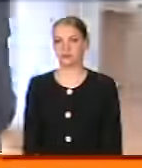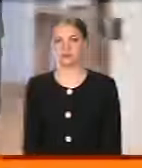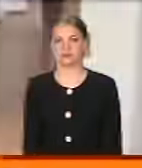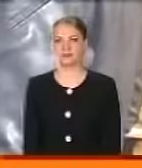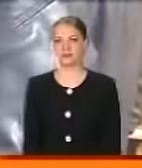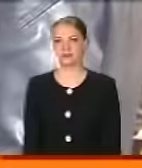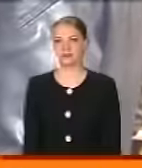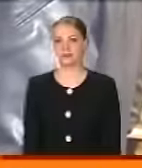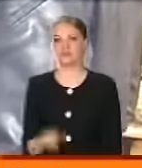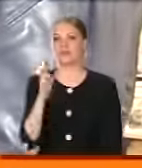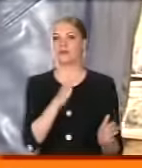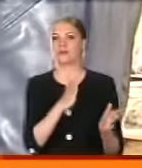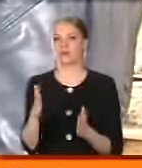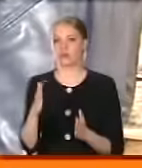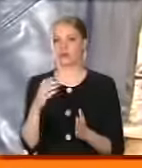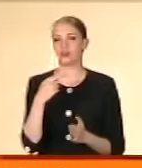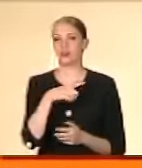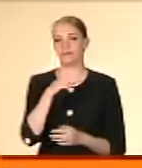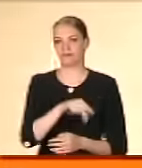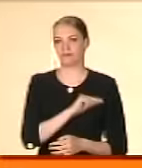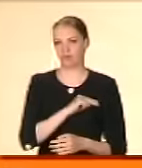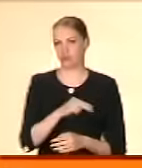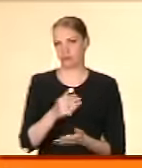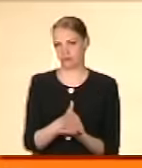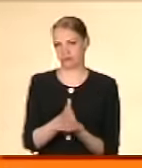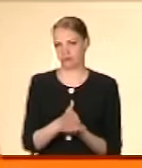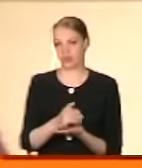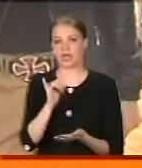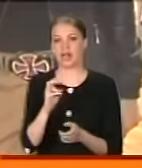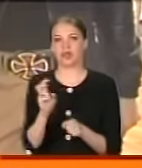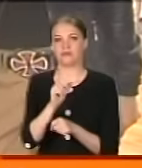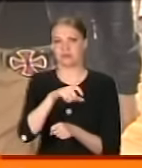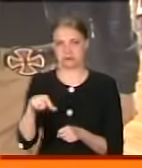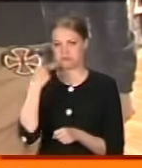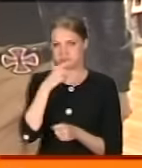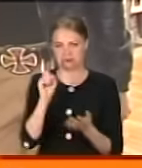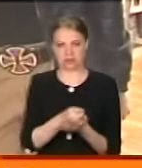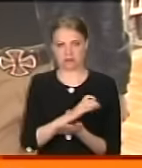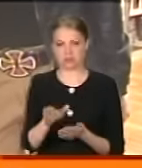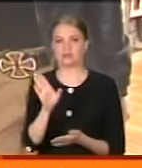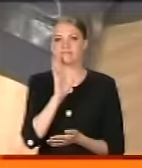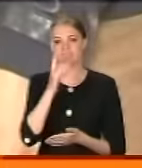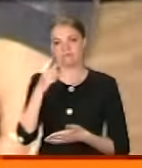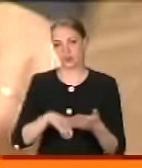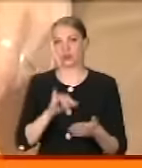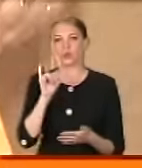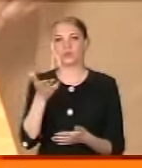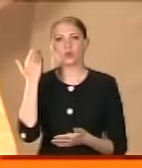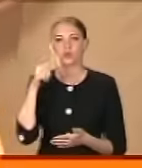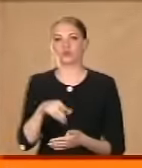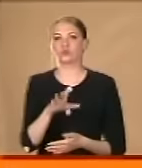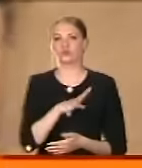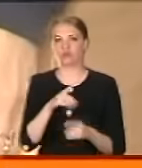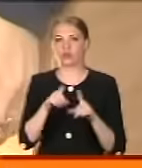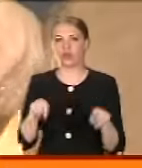забу библиотека Галина серг працюе тут усе життя Та вчк не ВП Олександра певна в не Колись тут